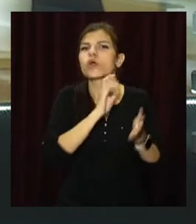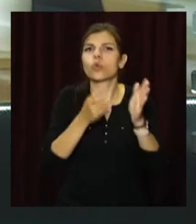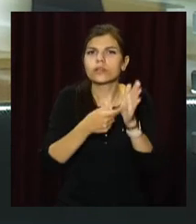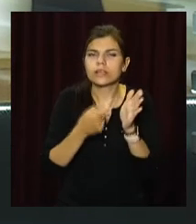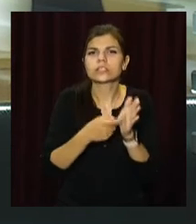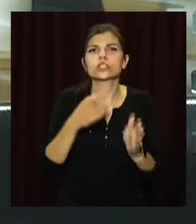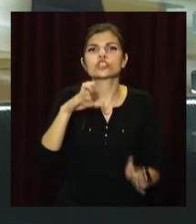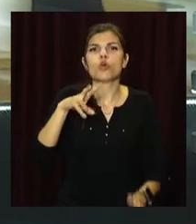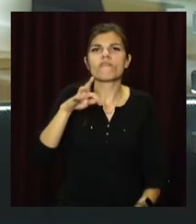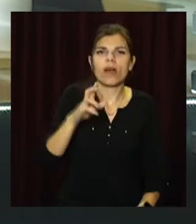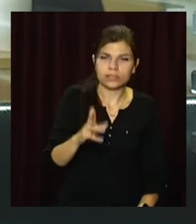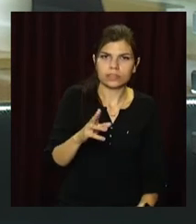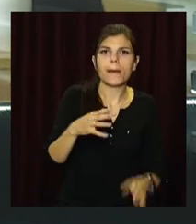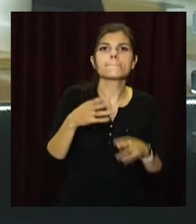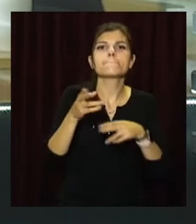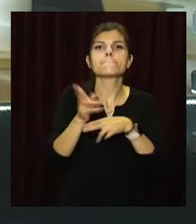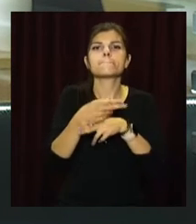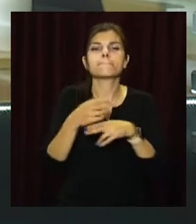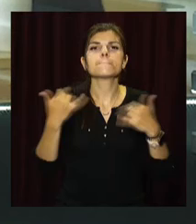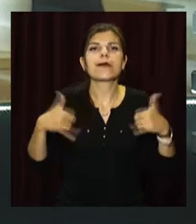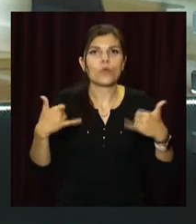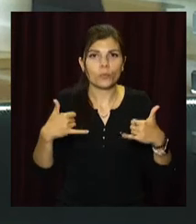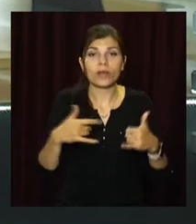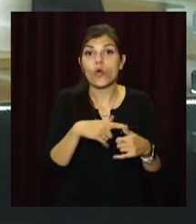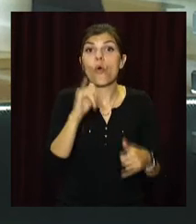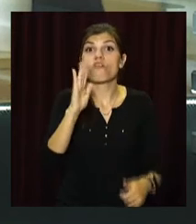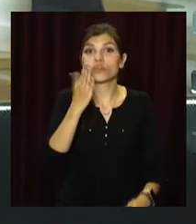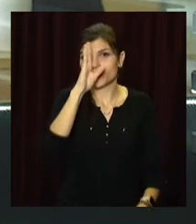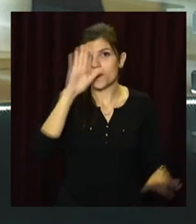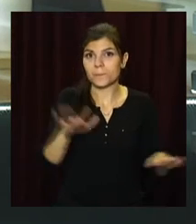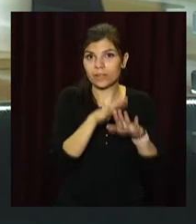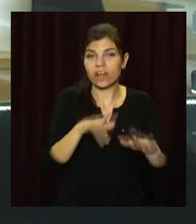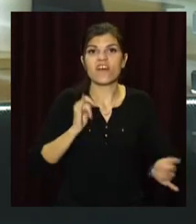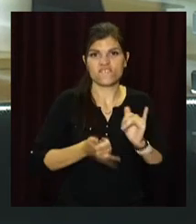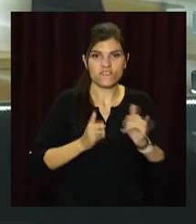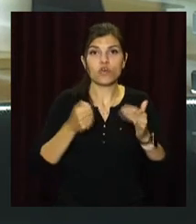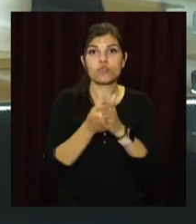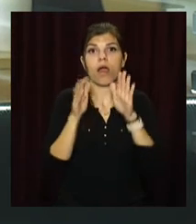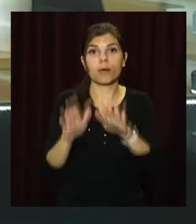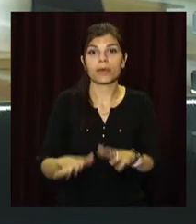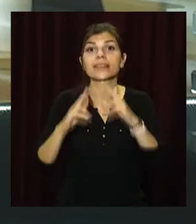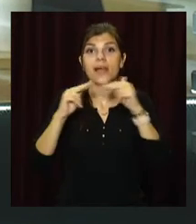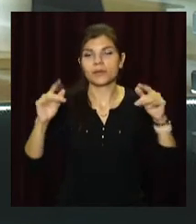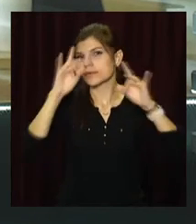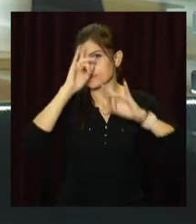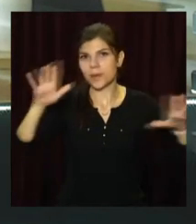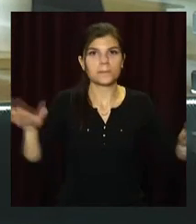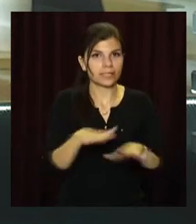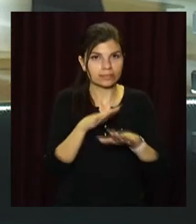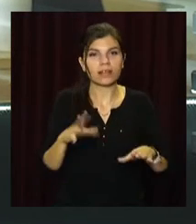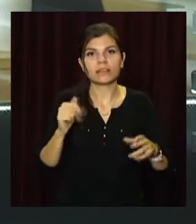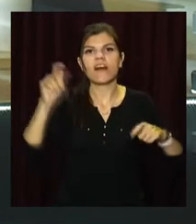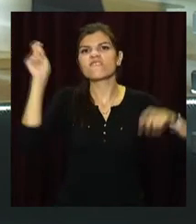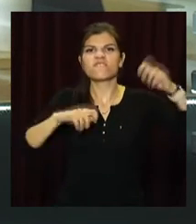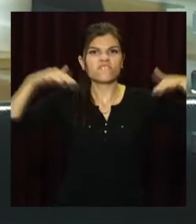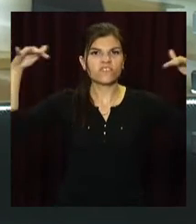Маріуполь. У вівторок співак дістався на велосипеді Дніпра та виконав популярні композиції на фестивальному причалі. Юлія